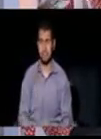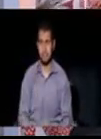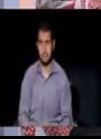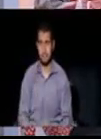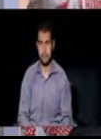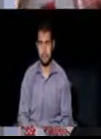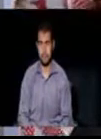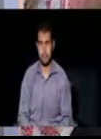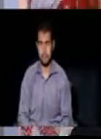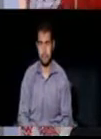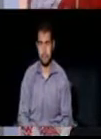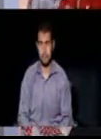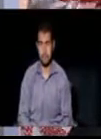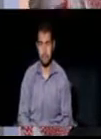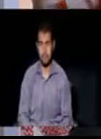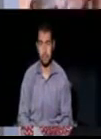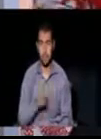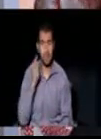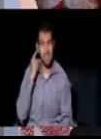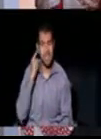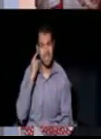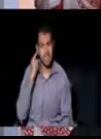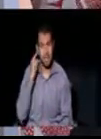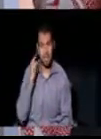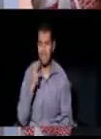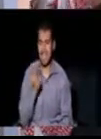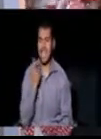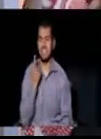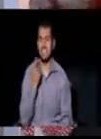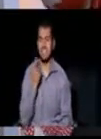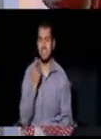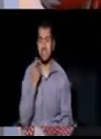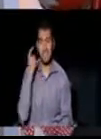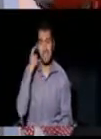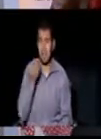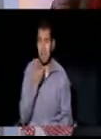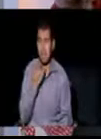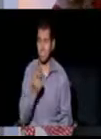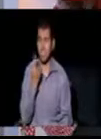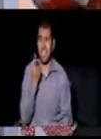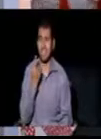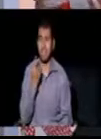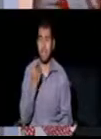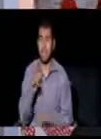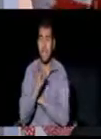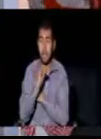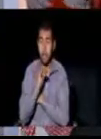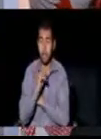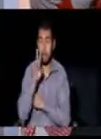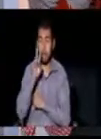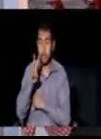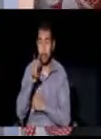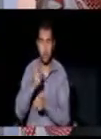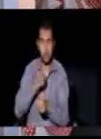هو بس موضوع السمع هو غصب عنه، وان هو ما بيشتغلش ده غصب عنه، لانه ما فيش حد بيساعده، ما فيش حد